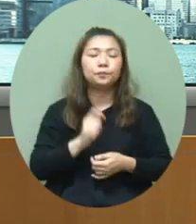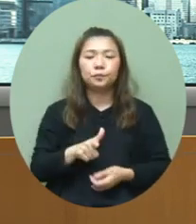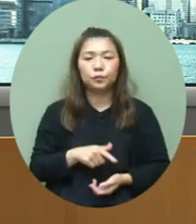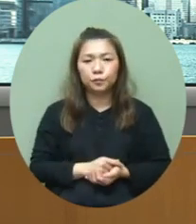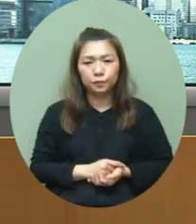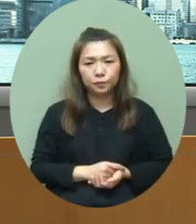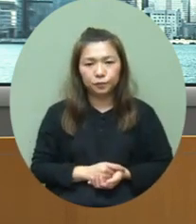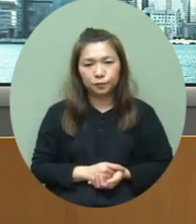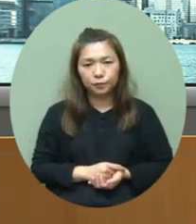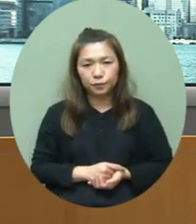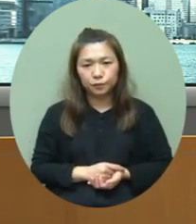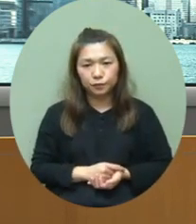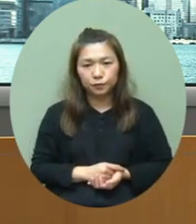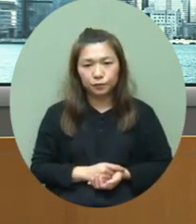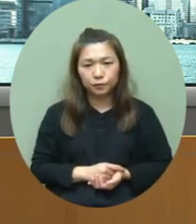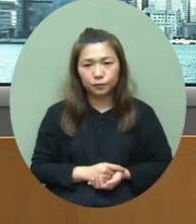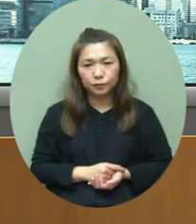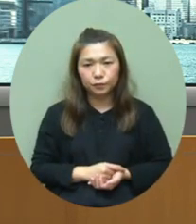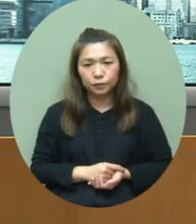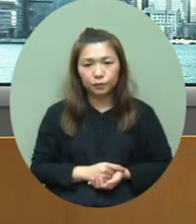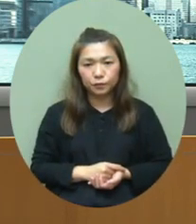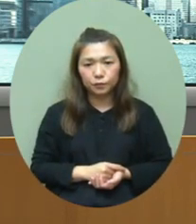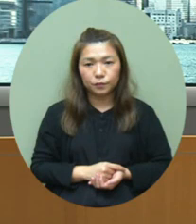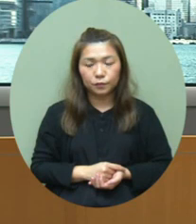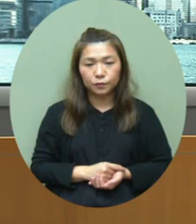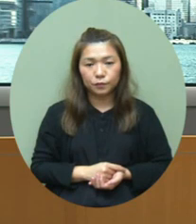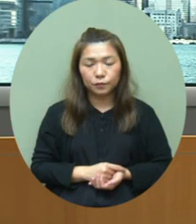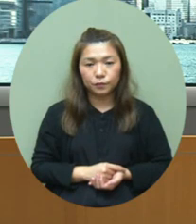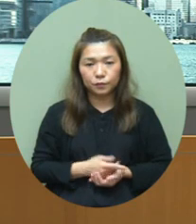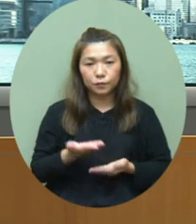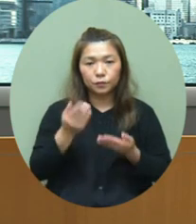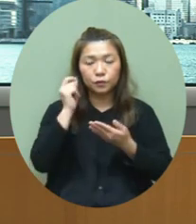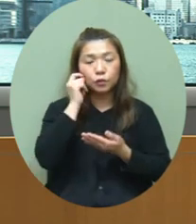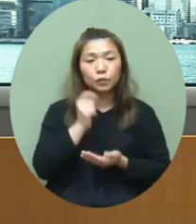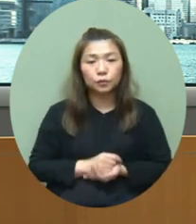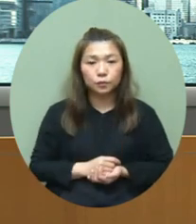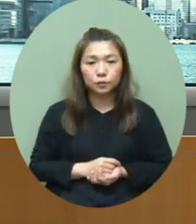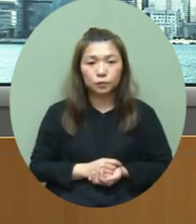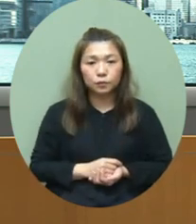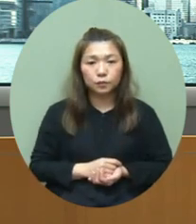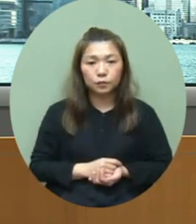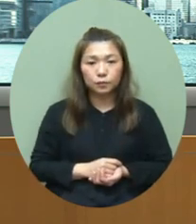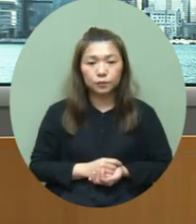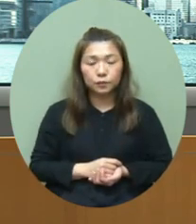者。 下一題，後面嗰位女士，呢邊長頭髮呢